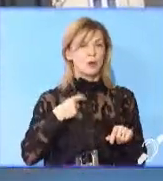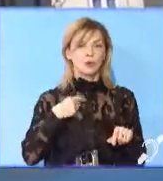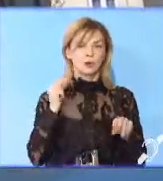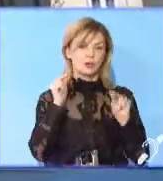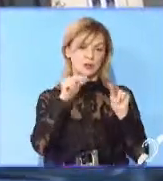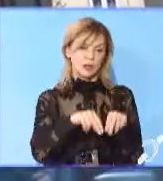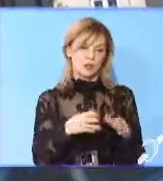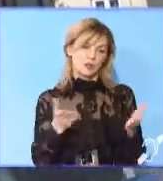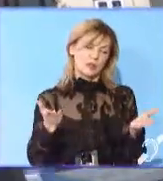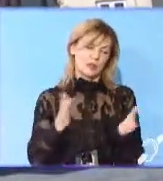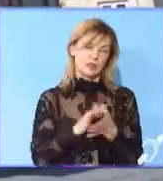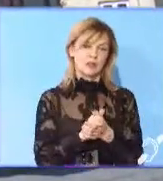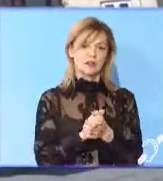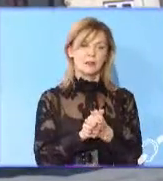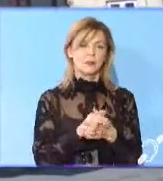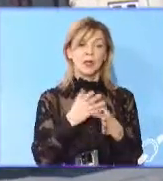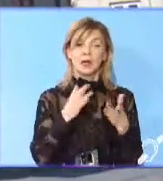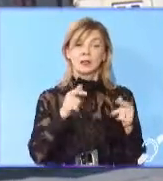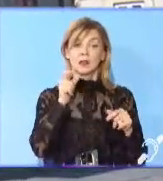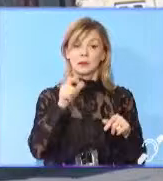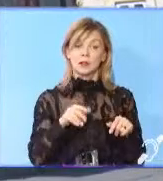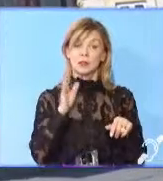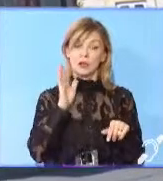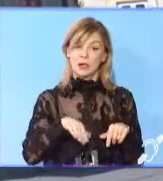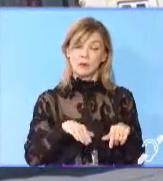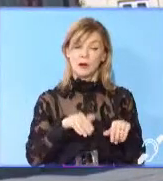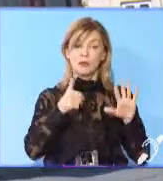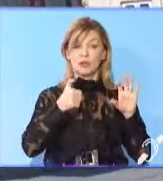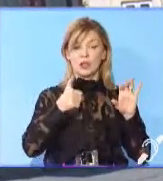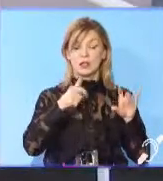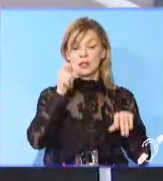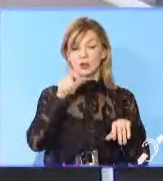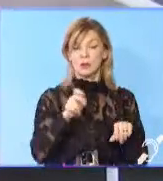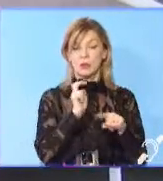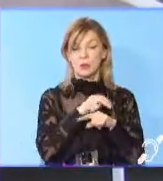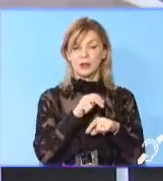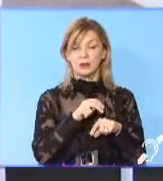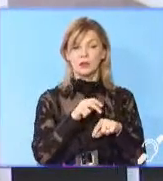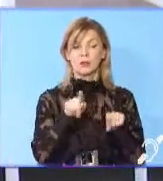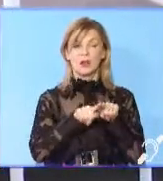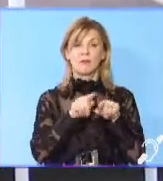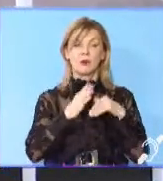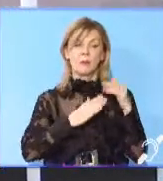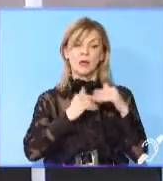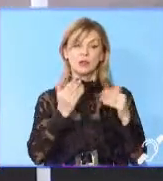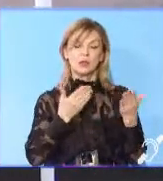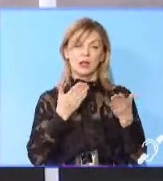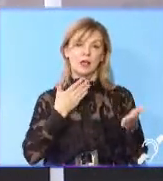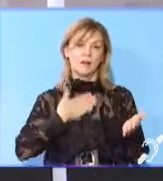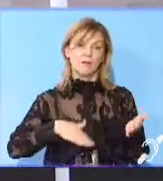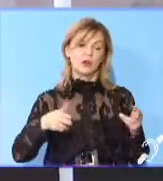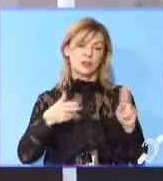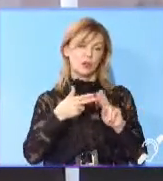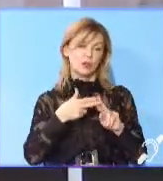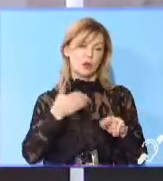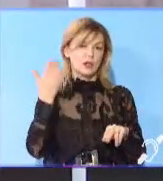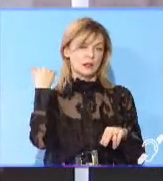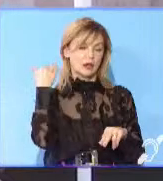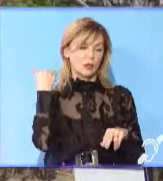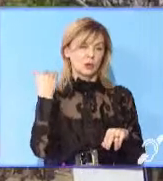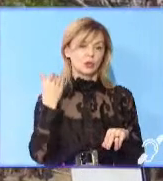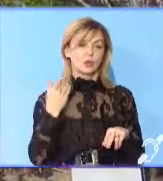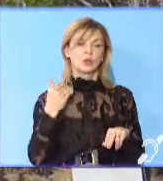este. Câți oameni am avut? 60 de oameni. Pasionați la fel, adică oameni care vor să cunoască trecutul, vor să